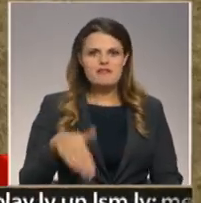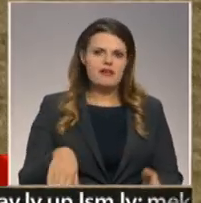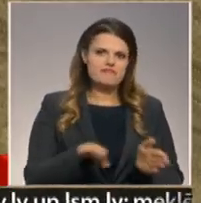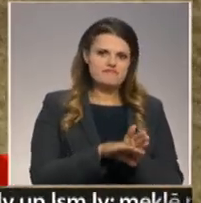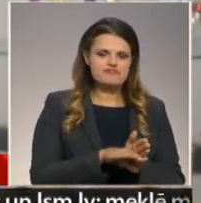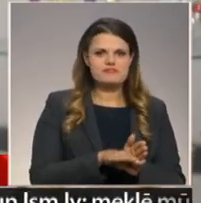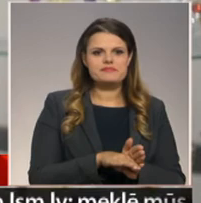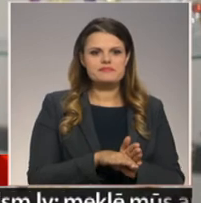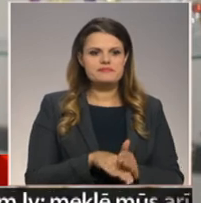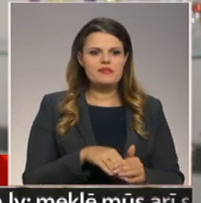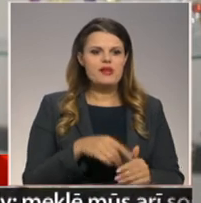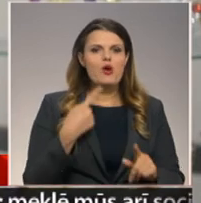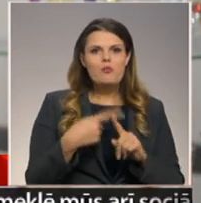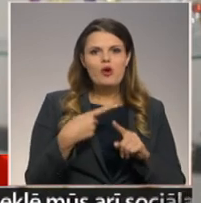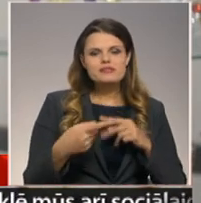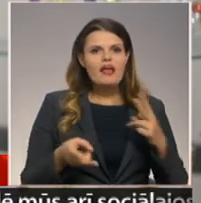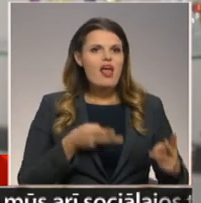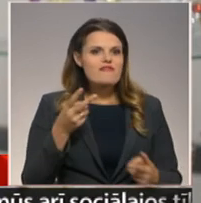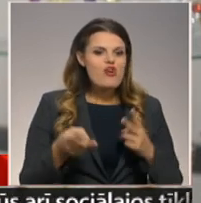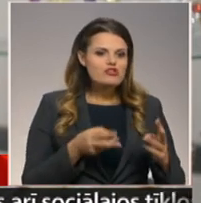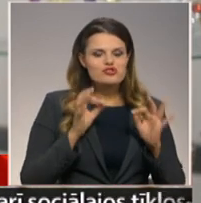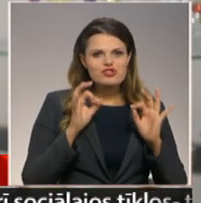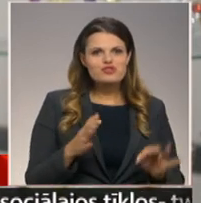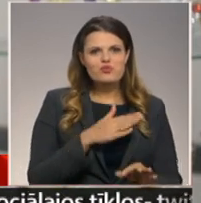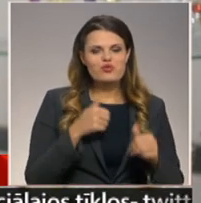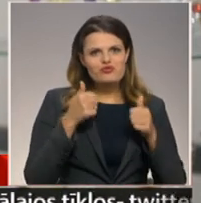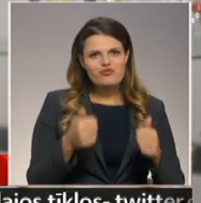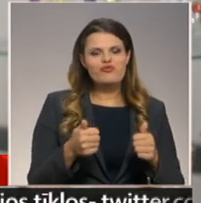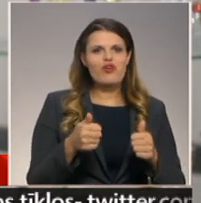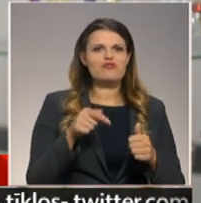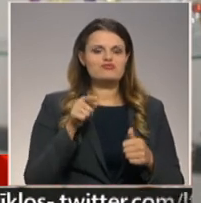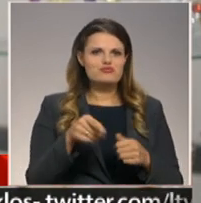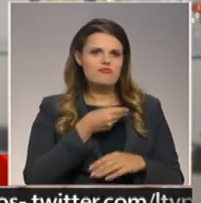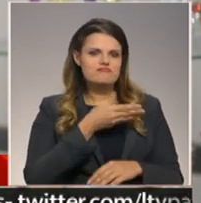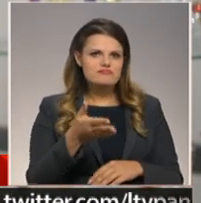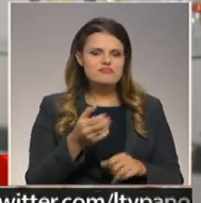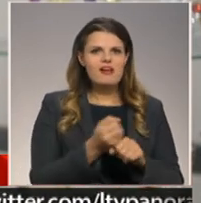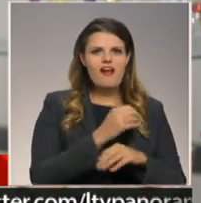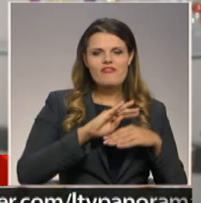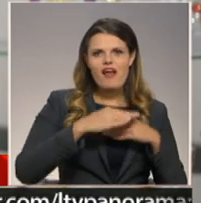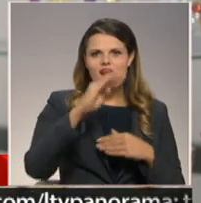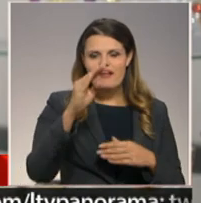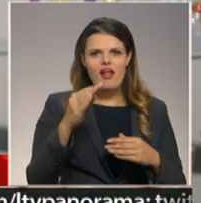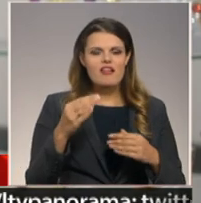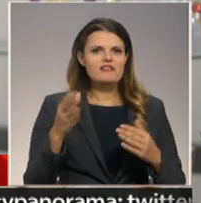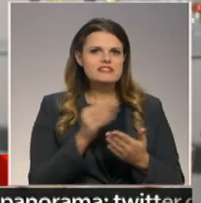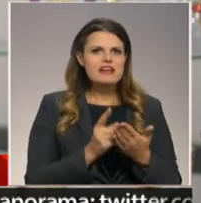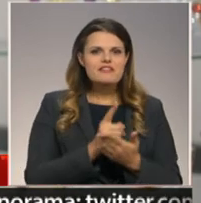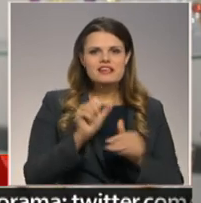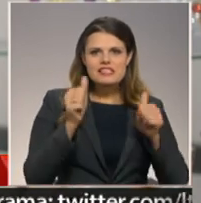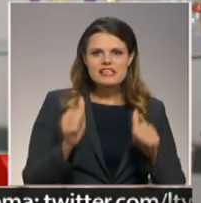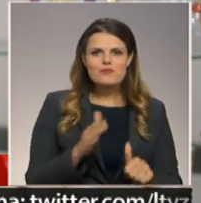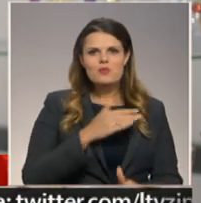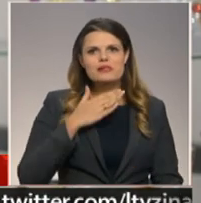no pilsētas. Pozitīvas emocijas un tiešām ļoti forši tur spēlēt. Gan reljefs, gan viss trases ir izveidot